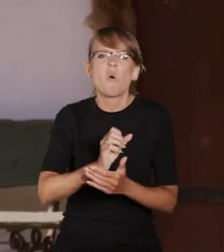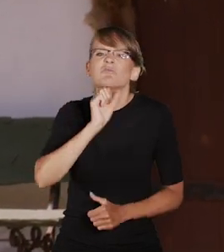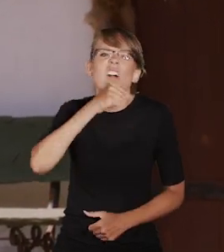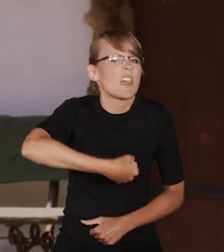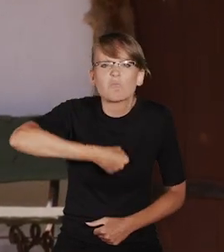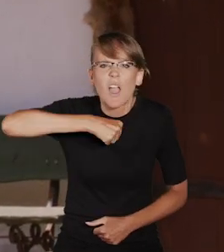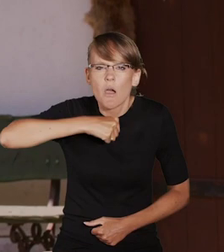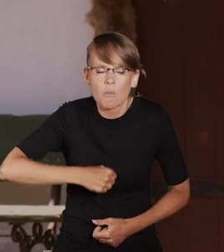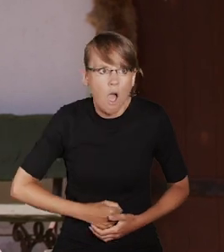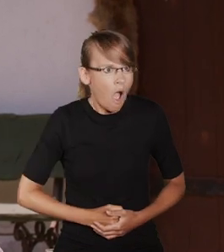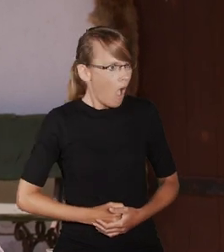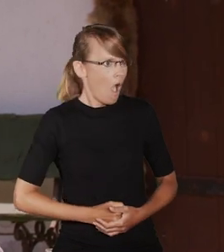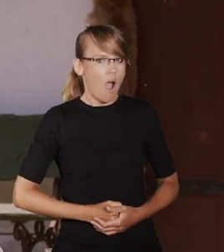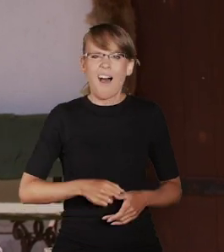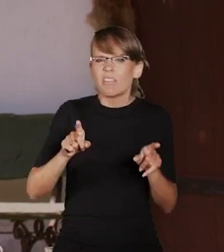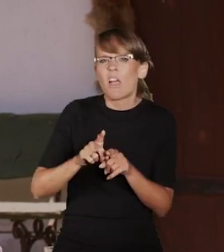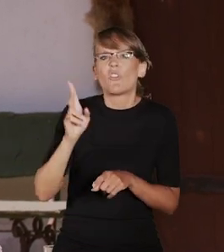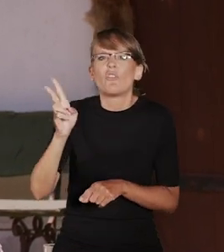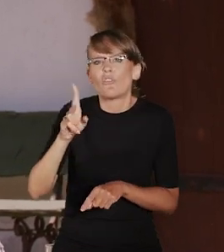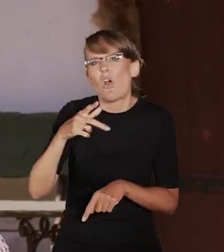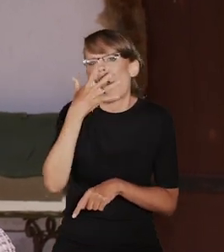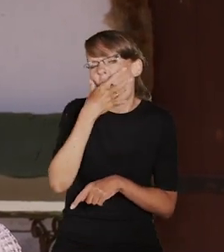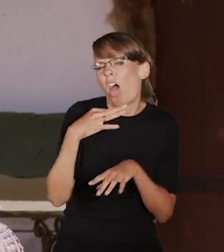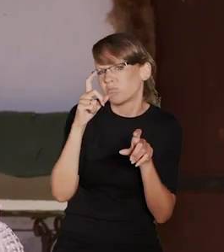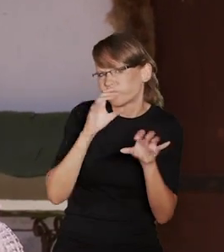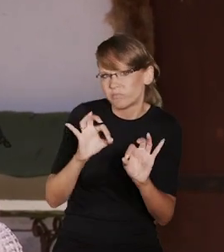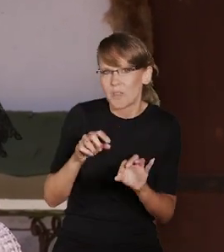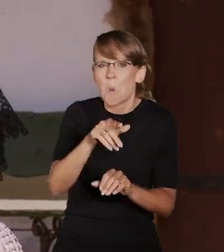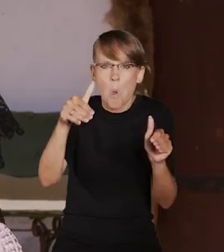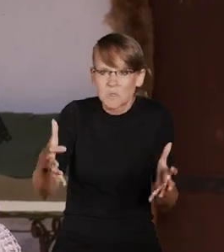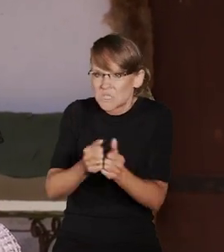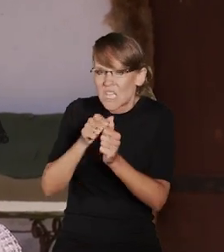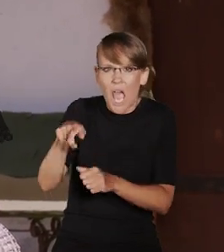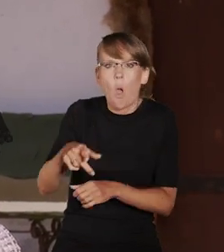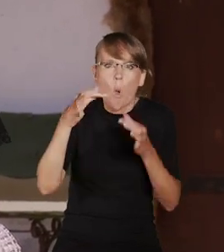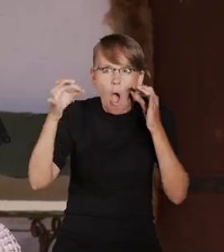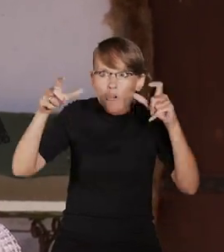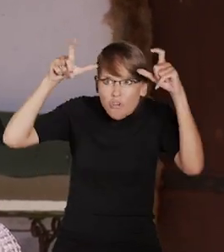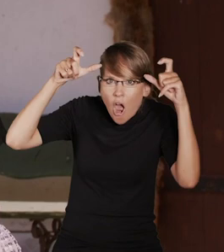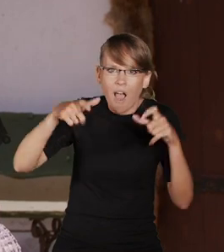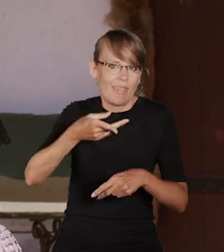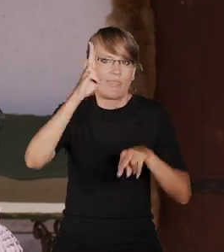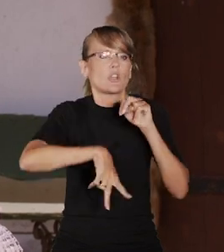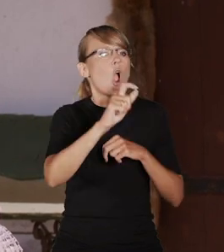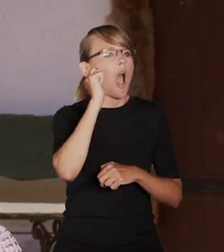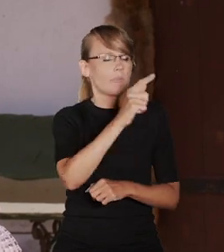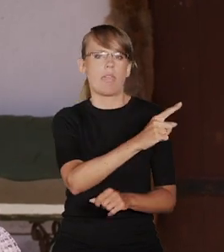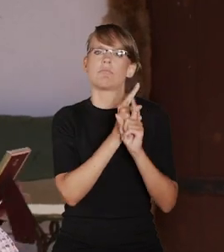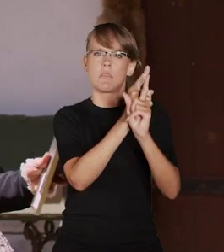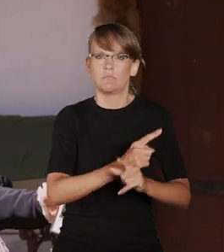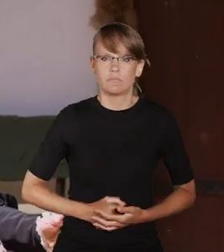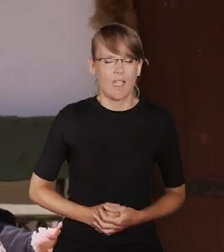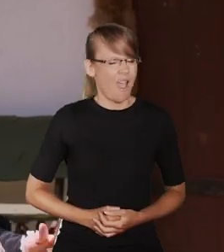miłości szczera, wierna i stała? Wierne i stałe są tylko stare babska. Och!